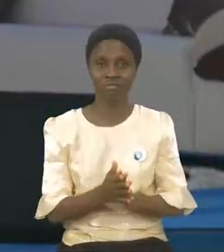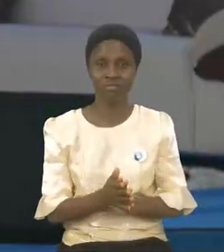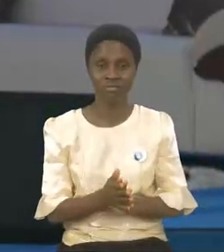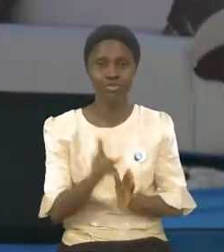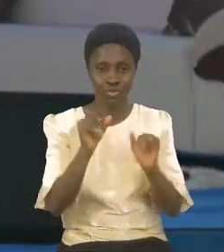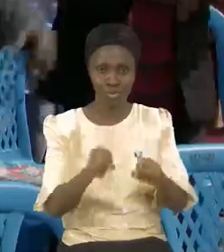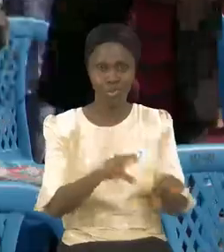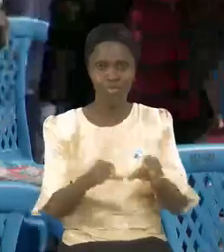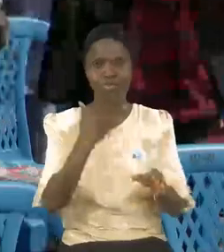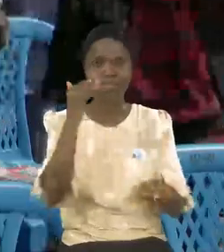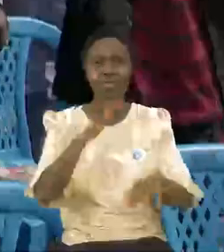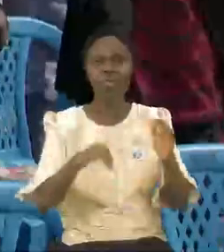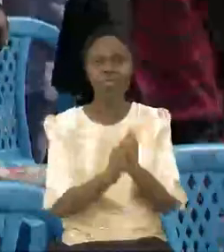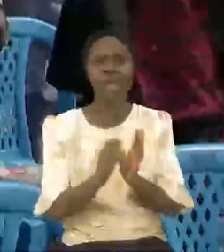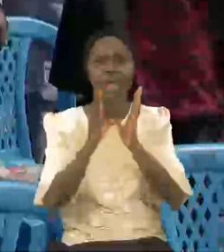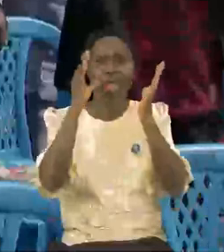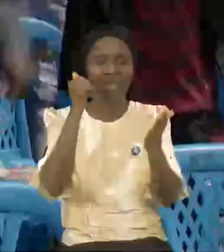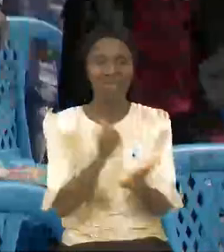Quelqu'un dit que tu peux mieux faire que ça?